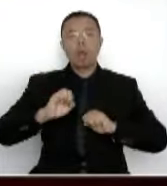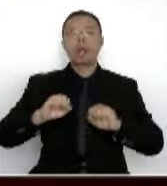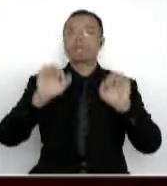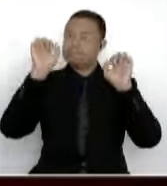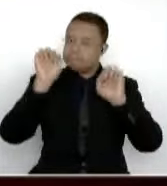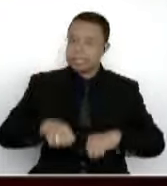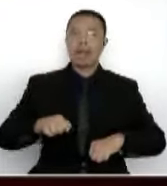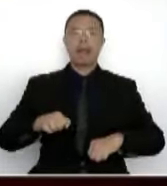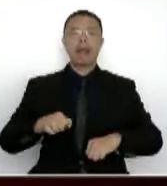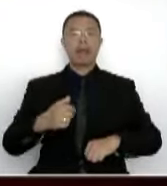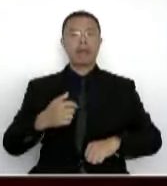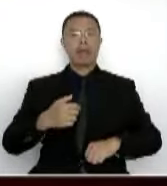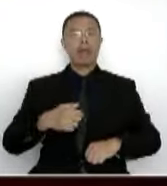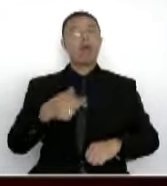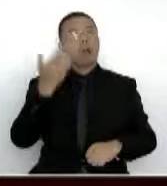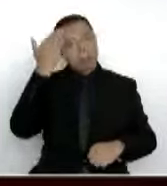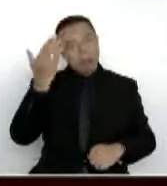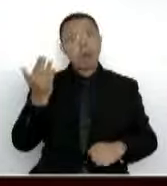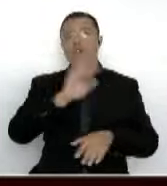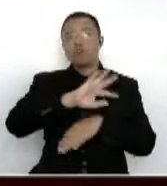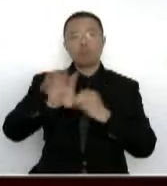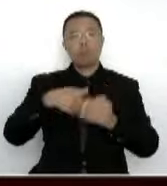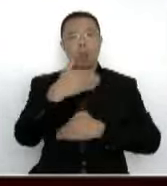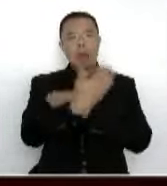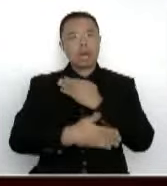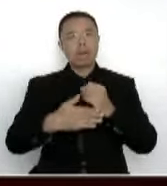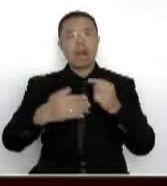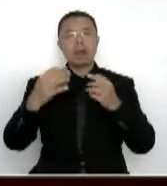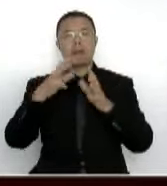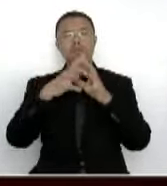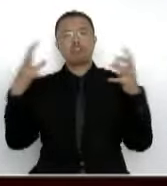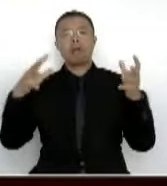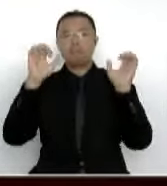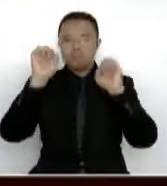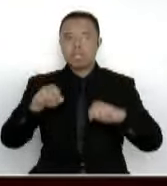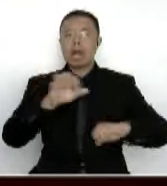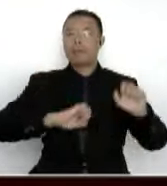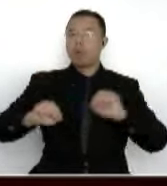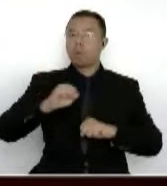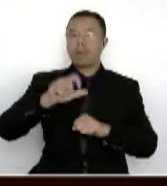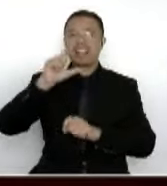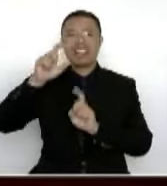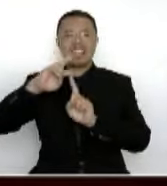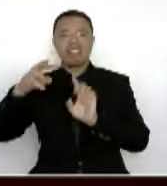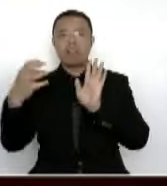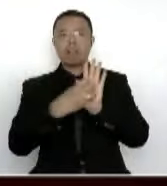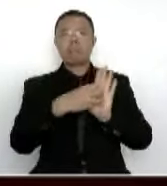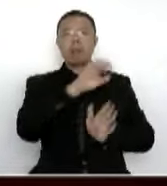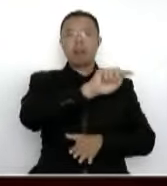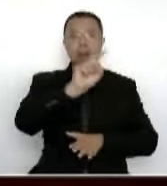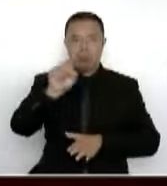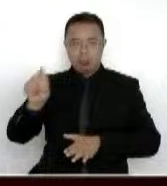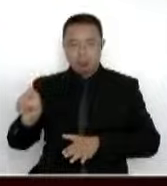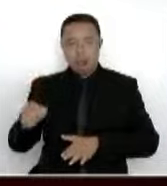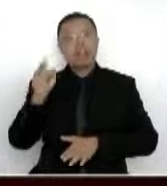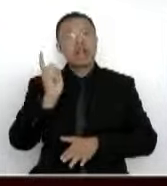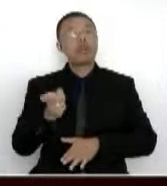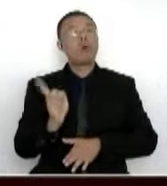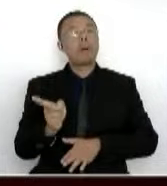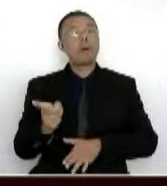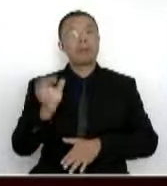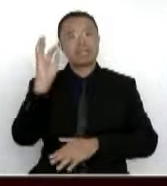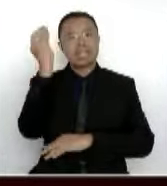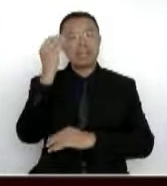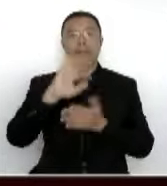dilakukan hampir sekarang ini negara-negara besar melakukan hal yang sama dan untuk itu Jakarta sebagai Kota glob